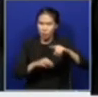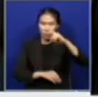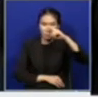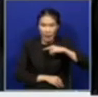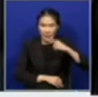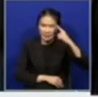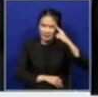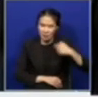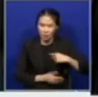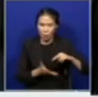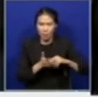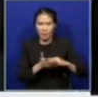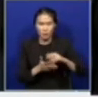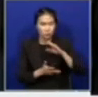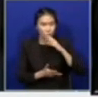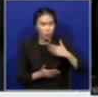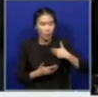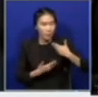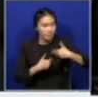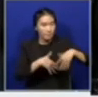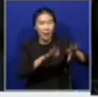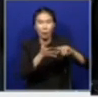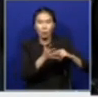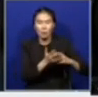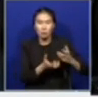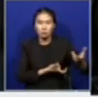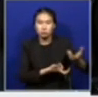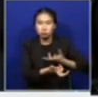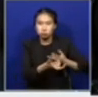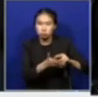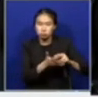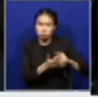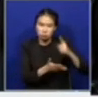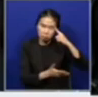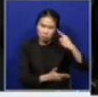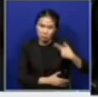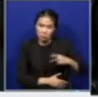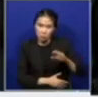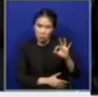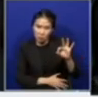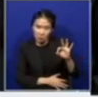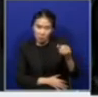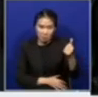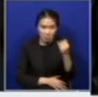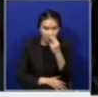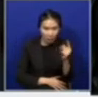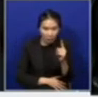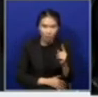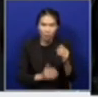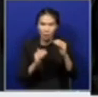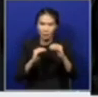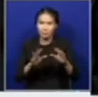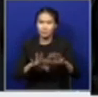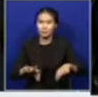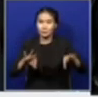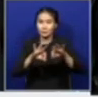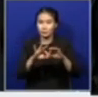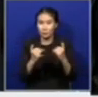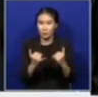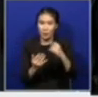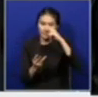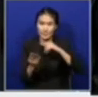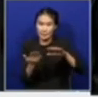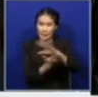สรีภายใต้กฎกติกาที่ถูกออกแบบมาสำหรับประเทศที่แข็งแกร่งหรือไม่และต้องรู้จักประเมิน